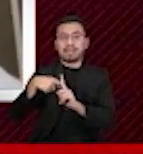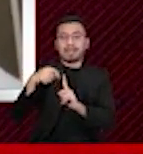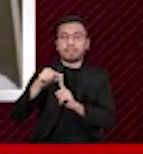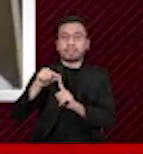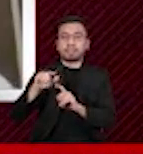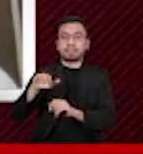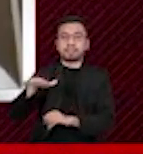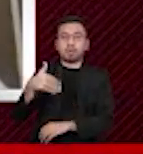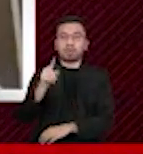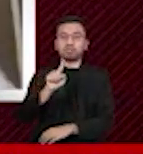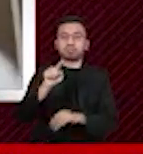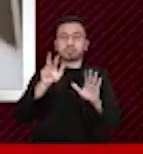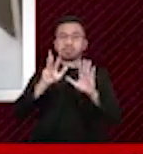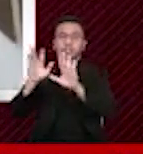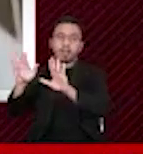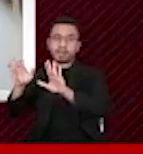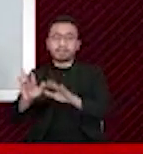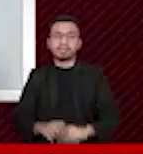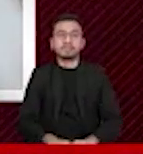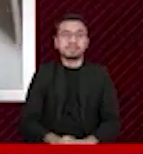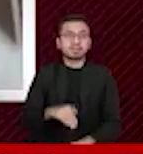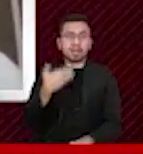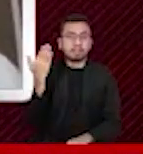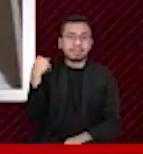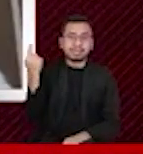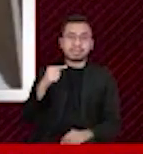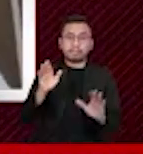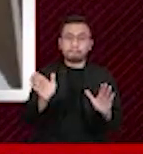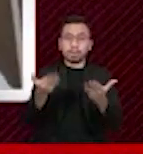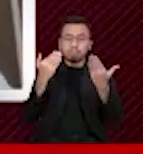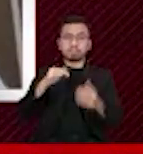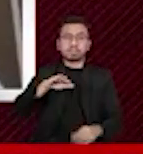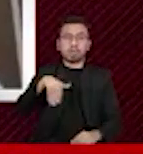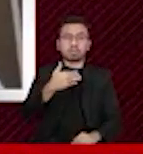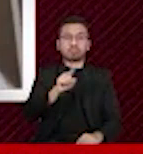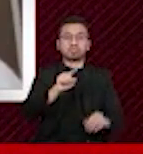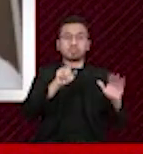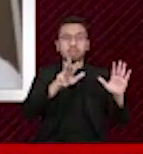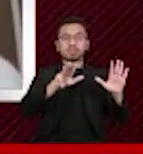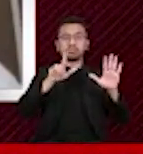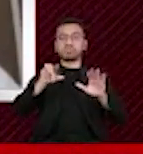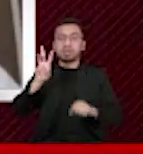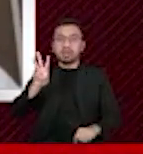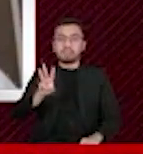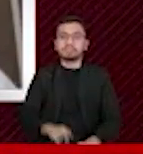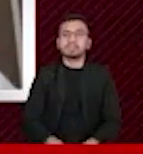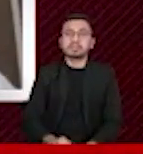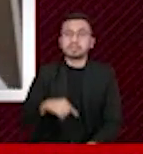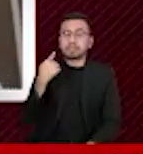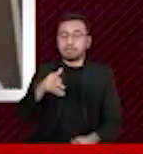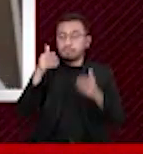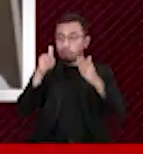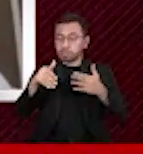sudah berdiri Luhan tahun 73 nah Perum kita bagaimana mensejahterakan nelayan kita